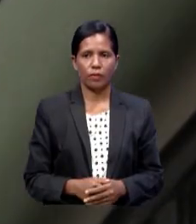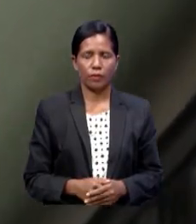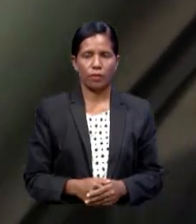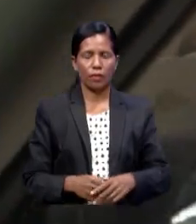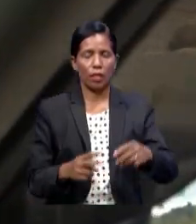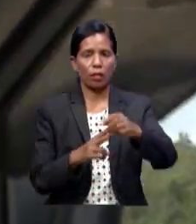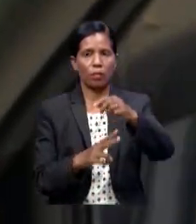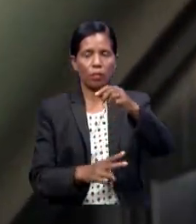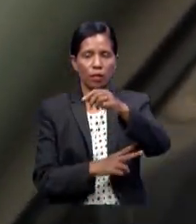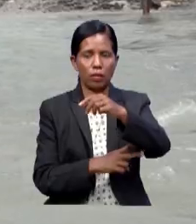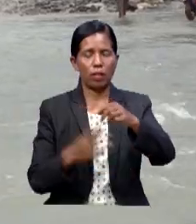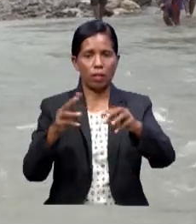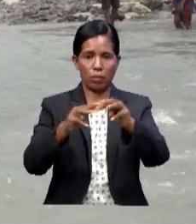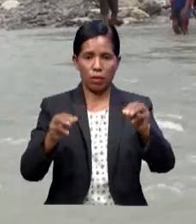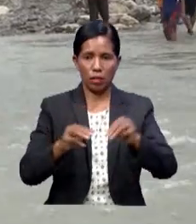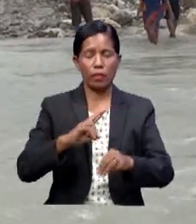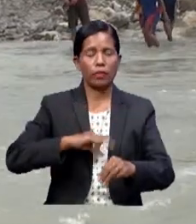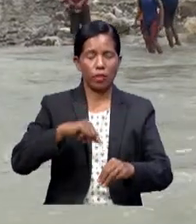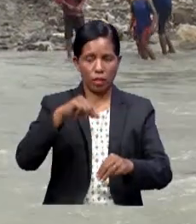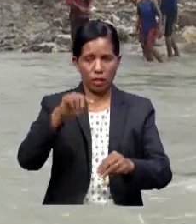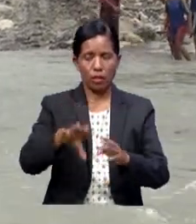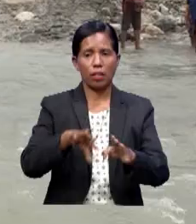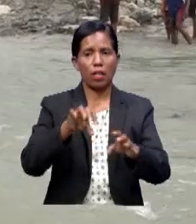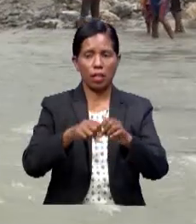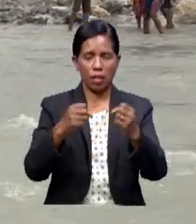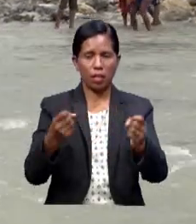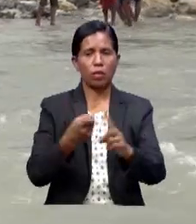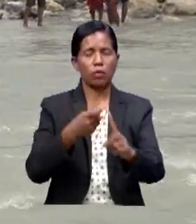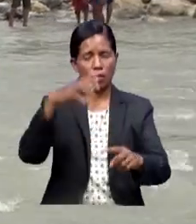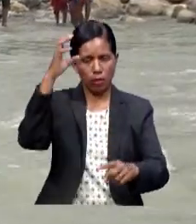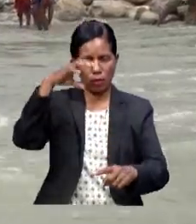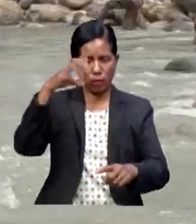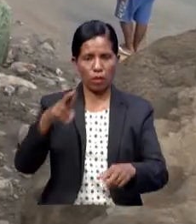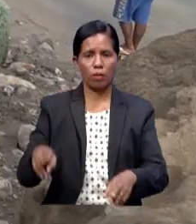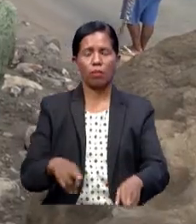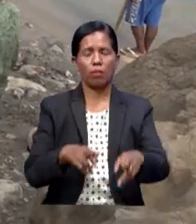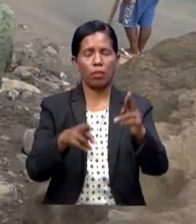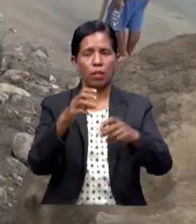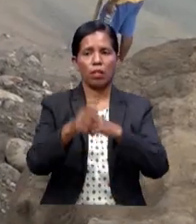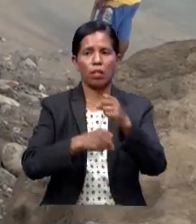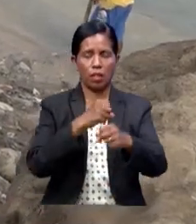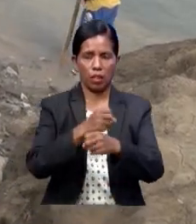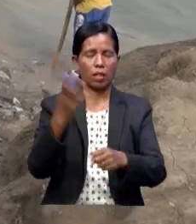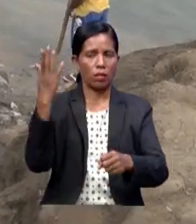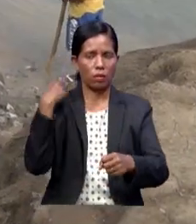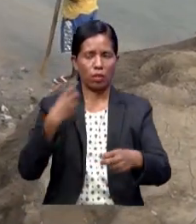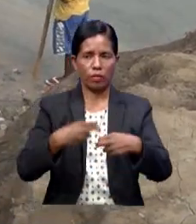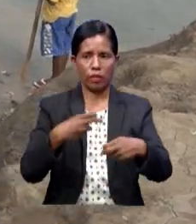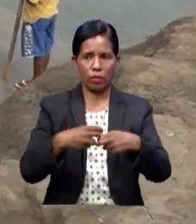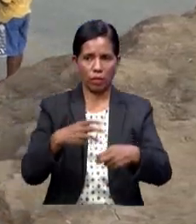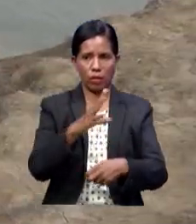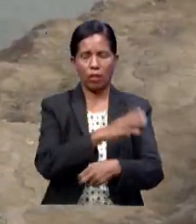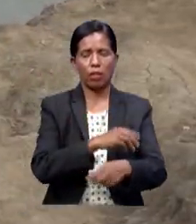Ponte Buanurak iha munisipi Vikeke nebe hetan estragos husi udan nebe akontese iha tinang kotuk hodi difikulta